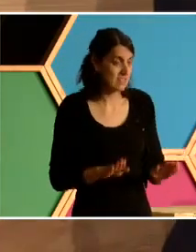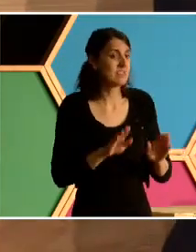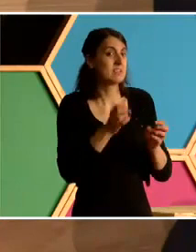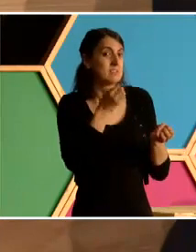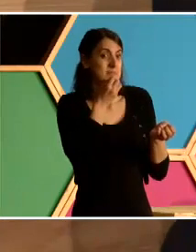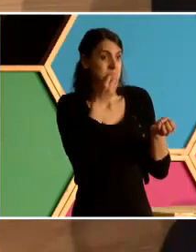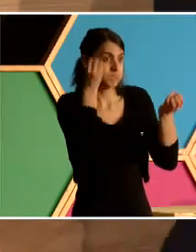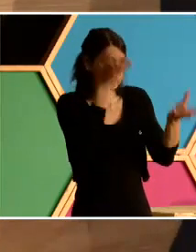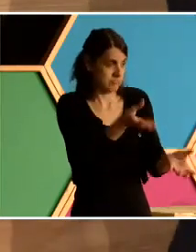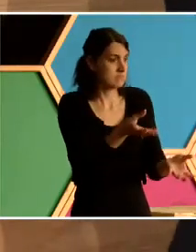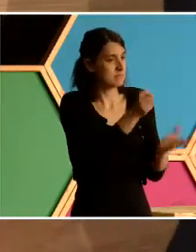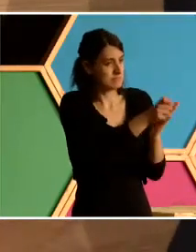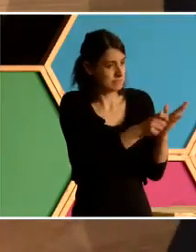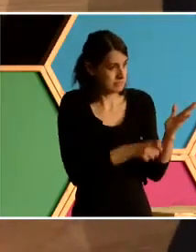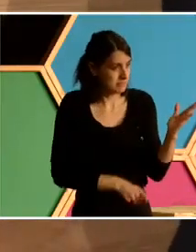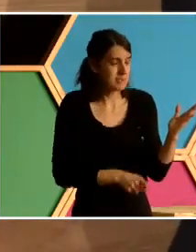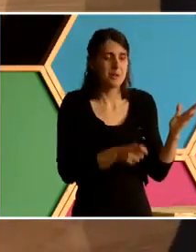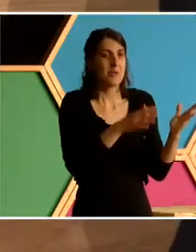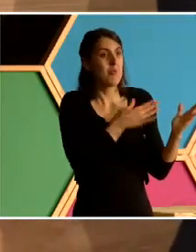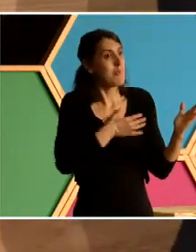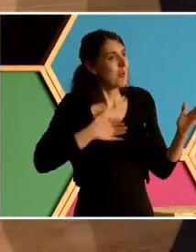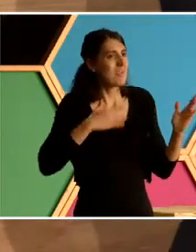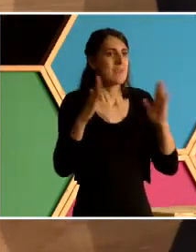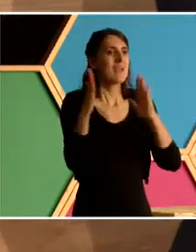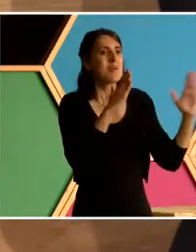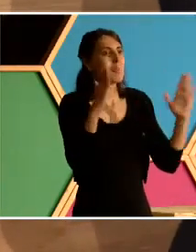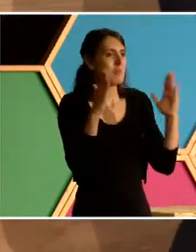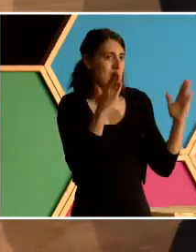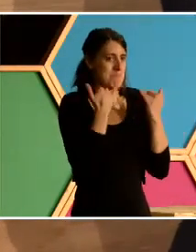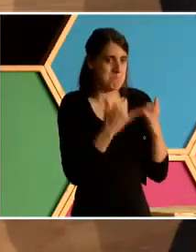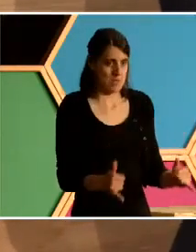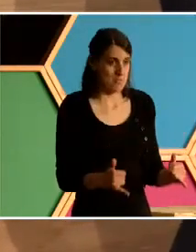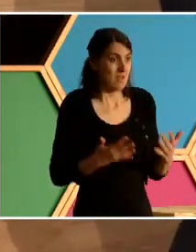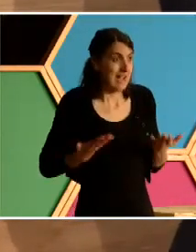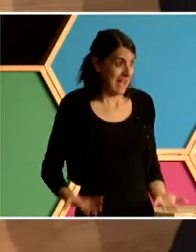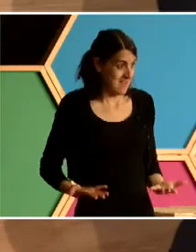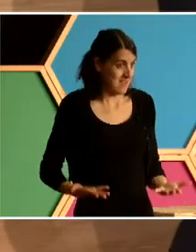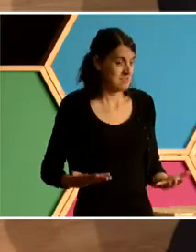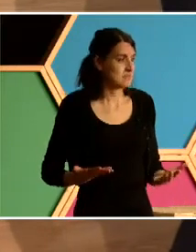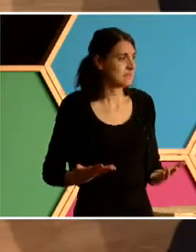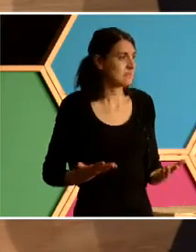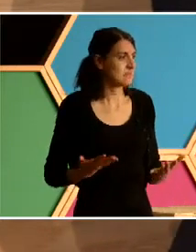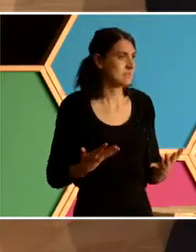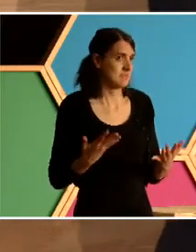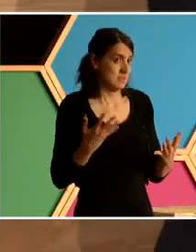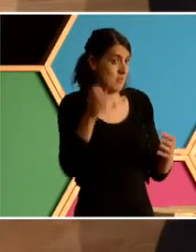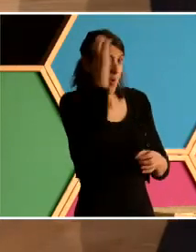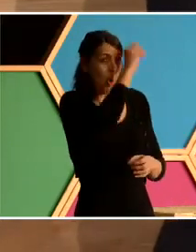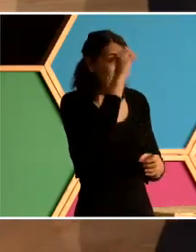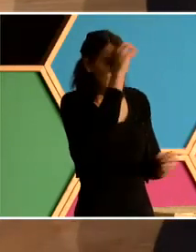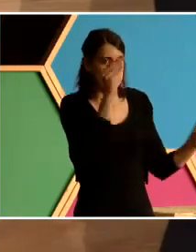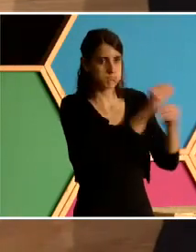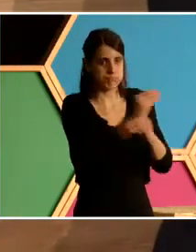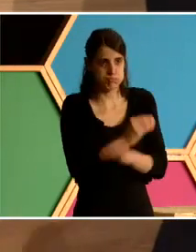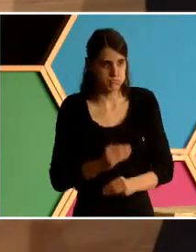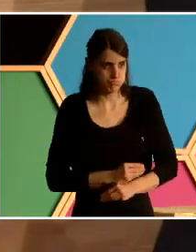la següent, però tanmateix es volia buscar un període de pau. Ara, en aquest moment, jo crec que hi ha distanciaments suficients com per